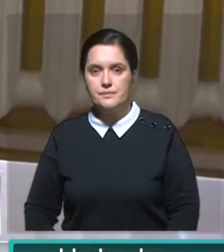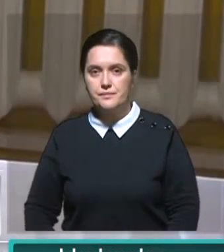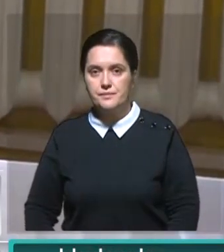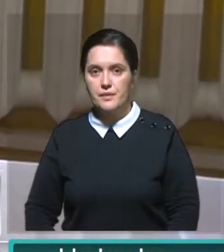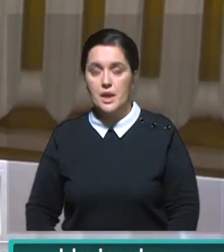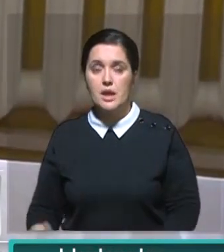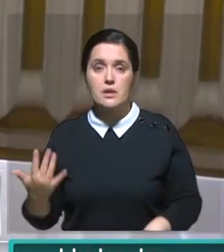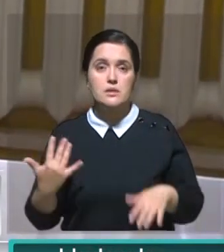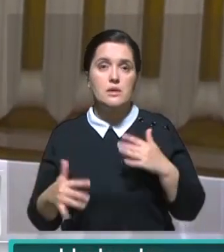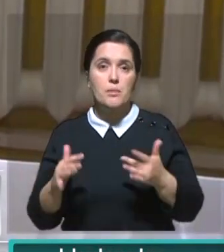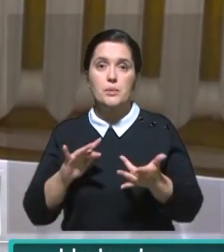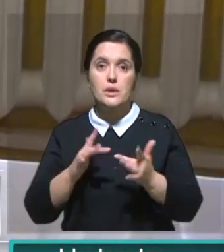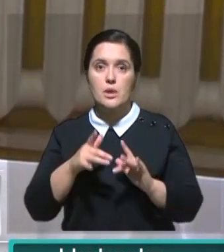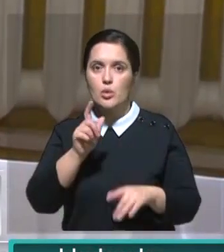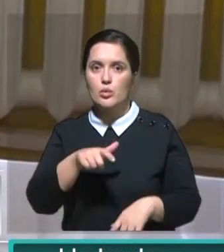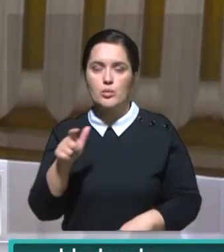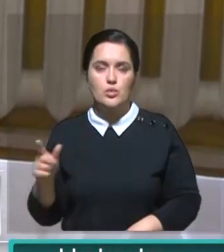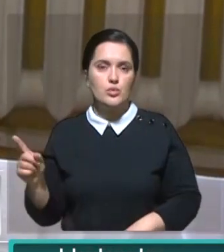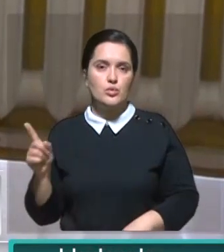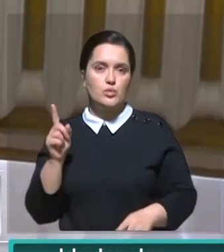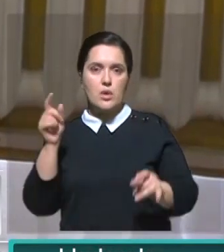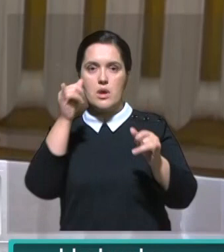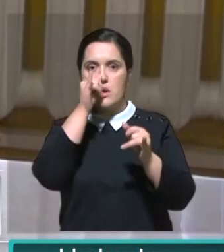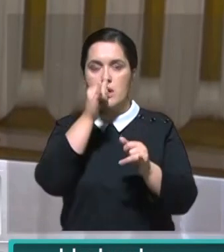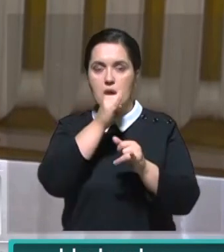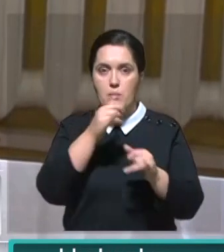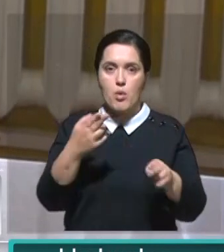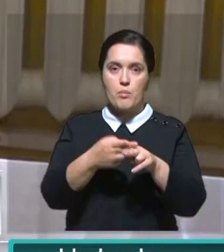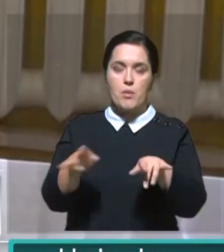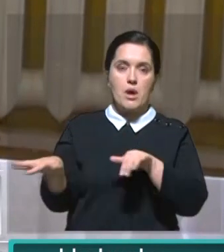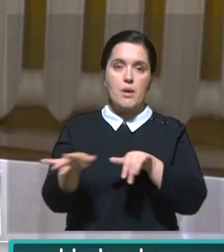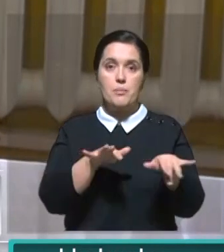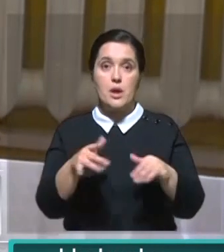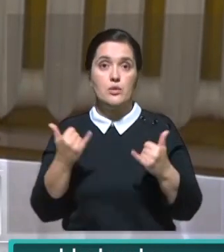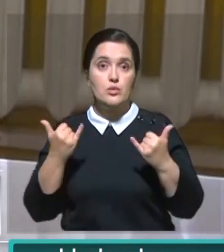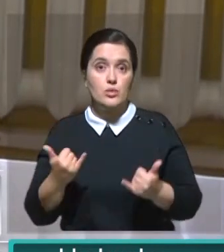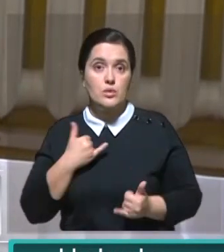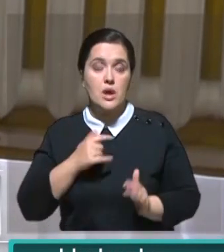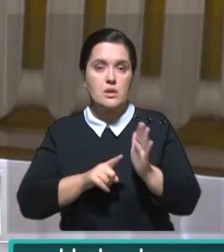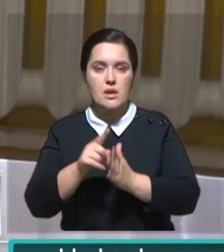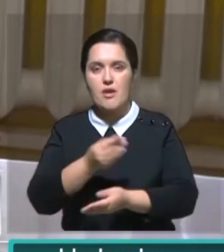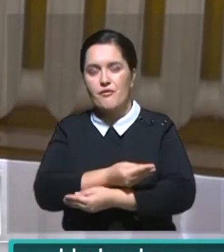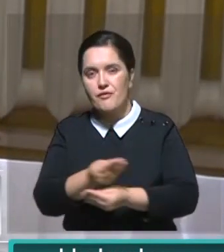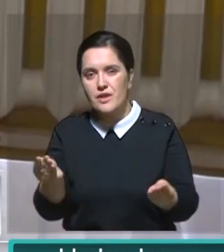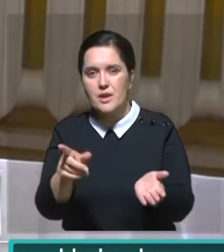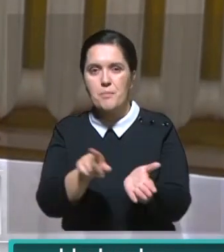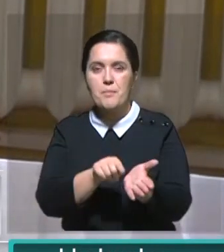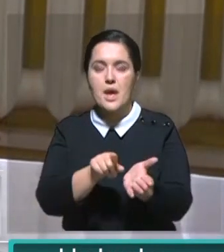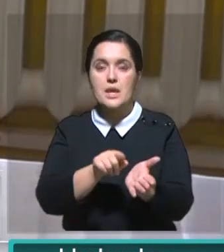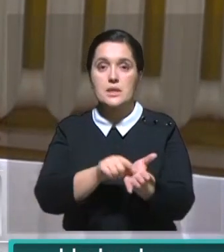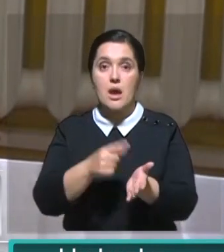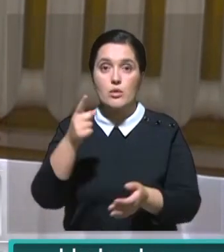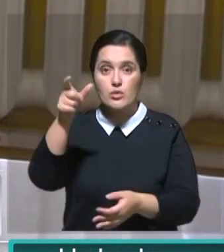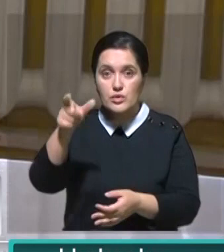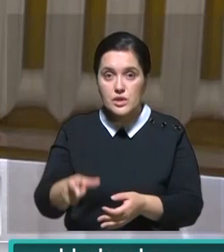Из-за слабого интернета люди, не дожидаясь окончания операции, уходят. Сегодня, допустим, у нас началась выдача пенсий. На обслуживание только